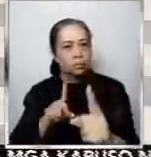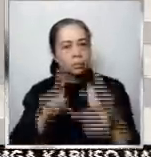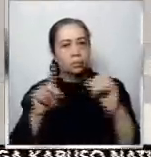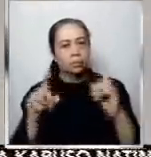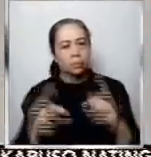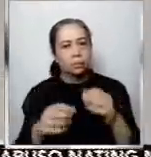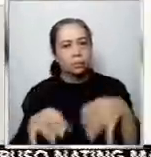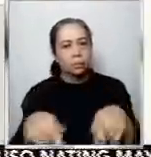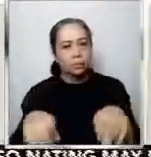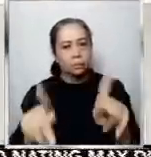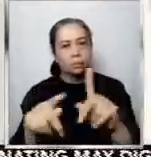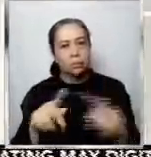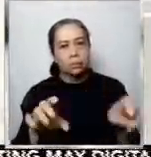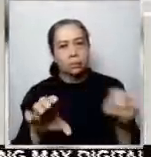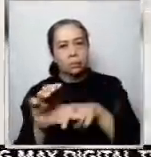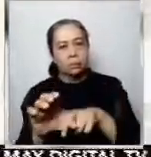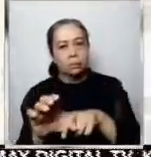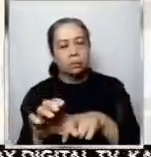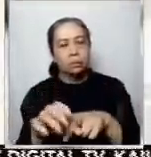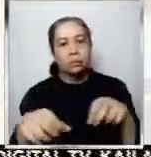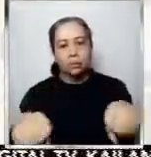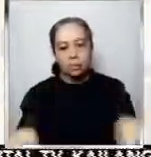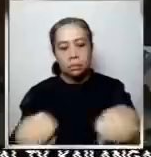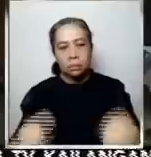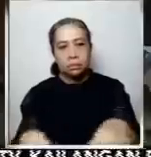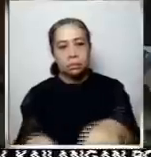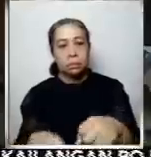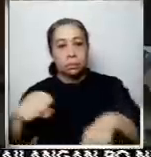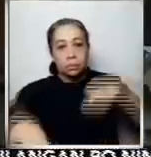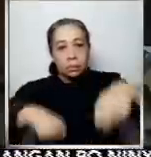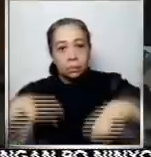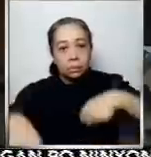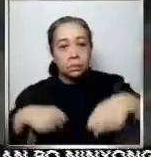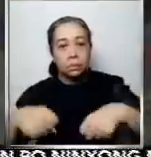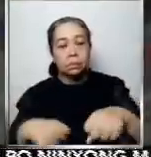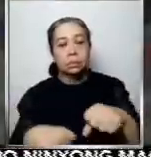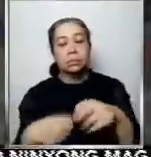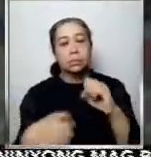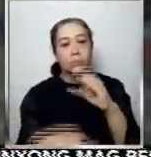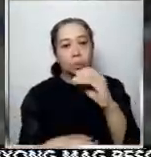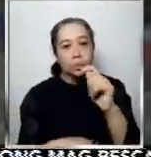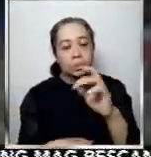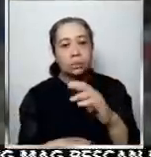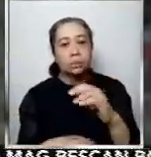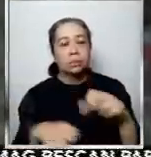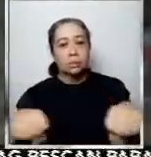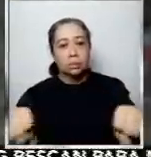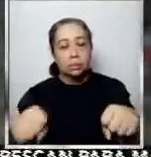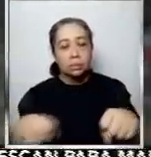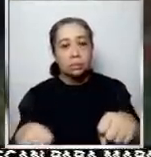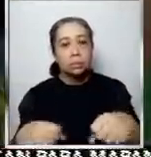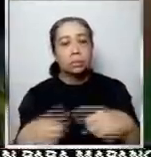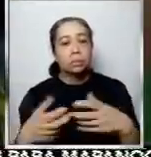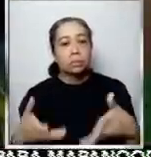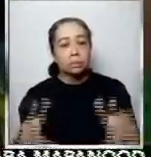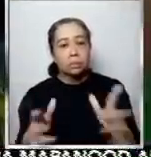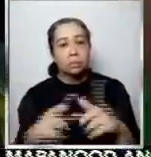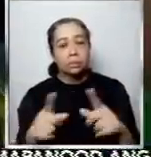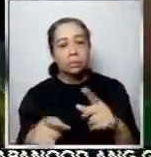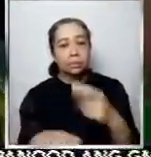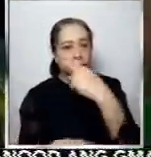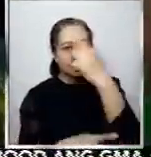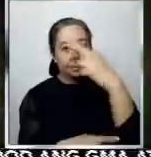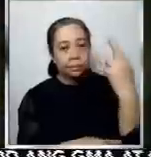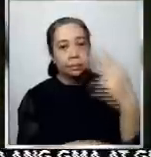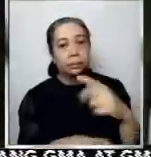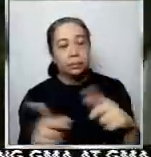sumakay sa motorsiklo, bisikleta at e-scooter. Kaya ang bike shop ni na Mark Malakad sa Rodriguez Rizal, halos